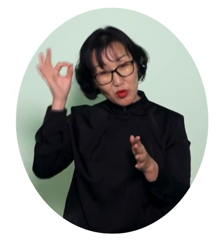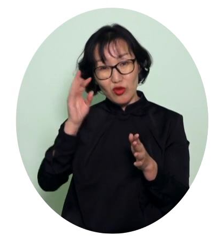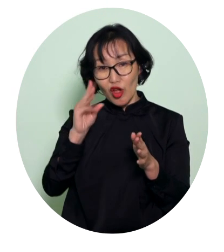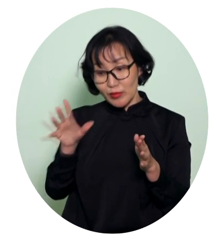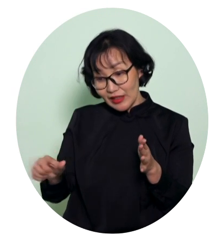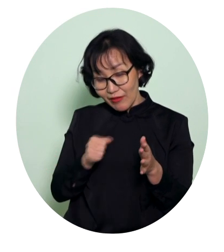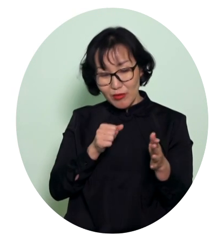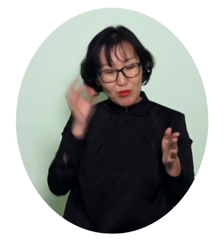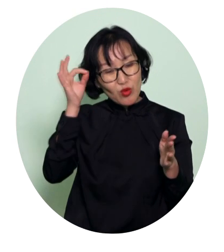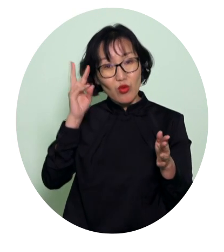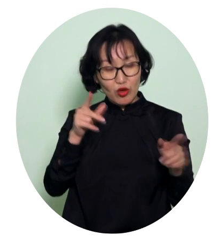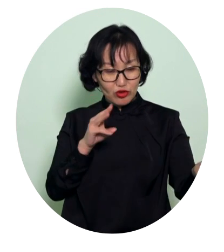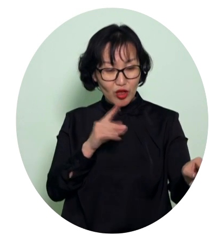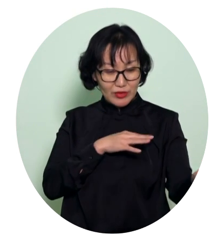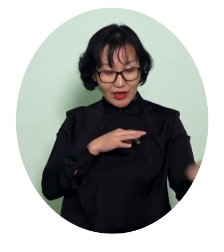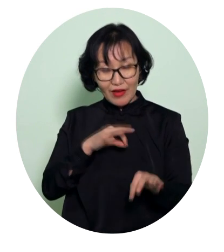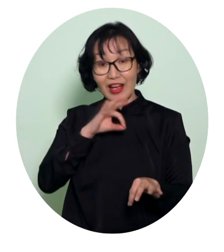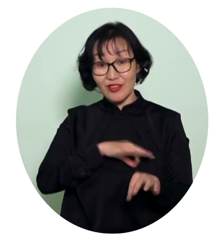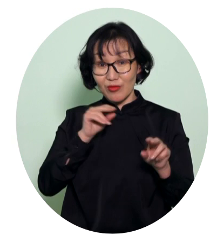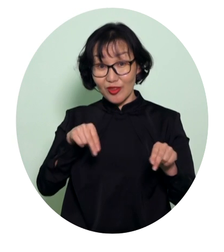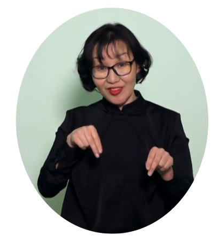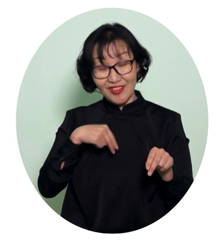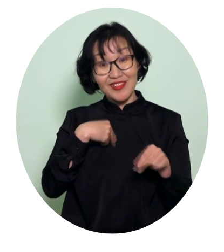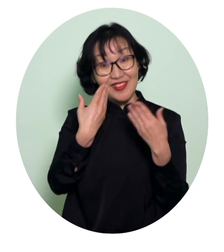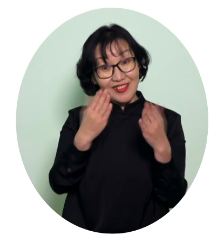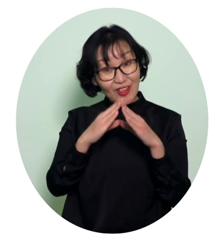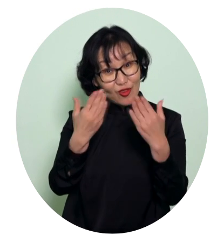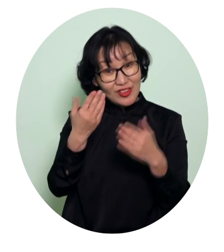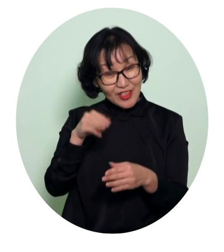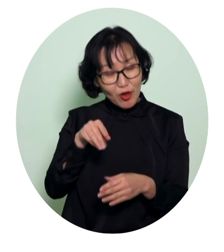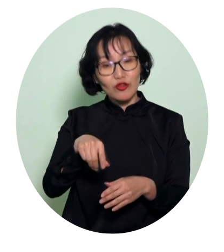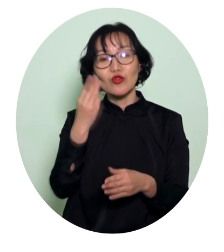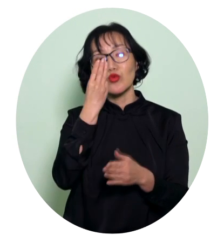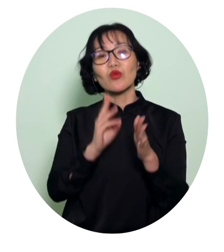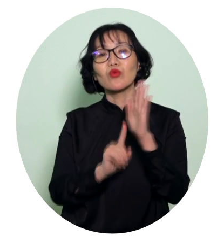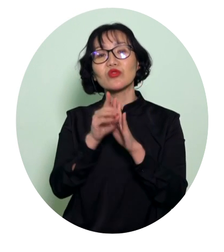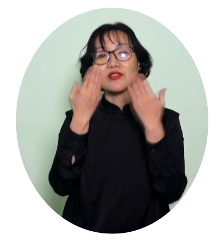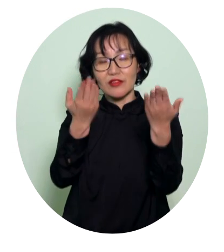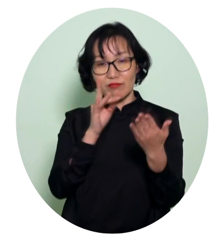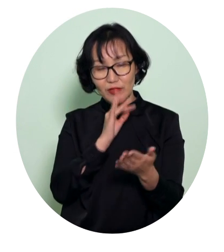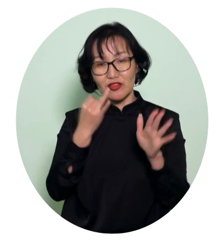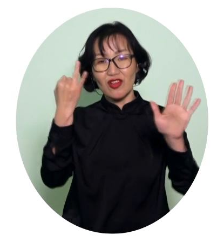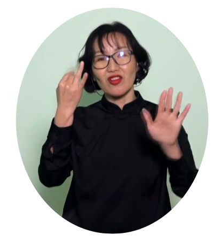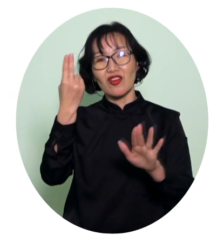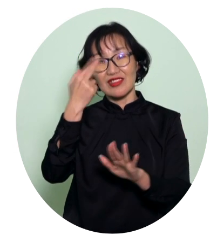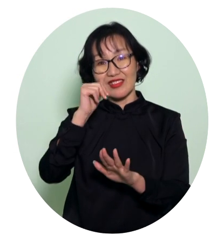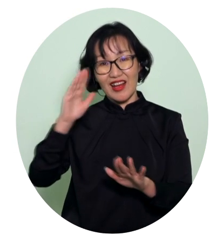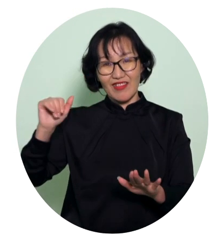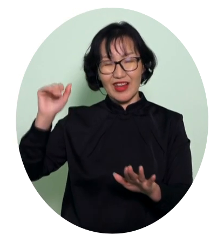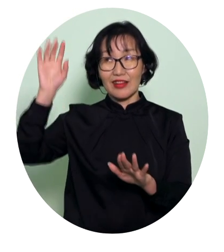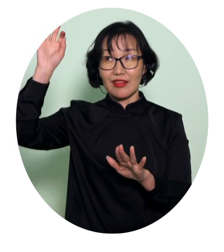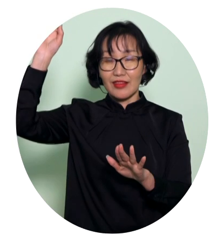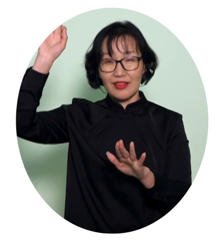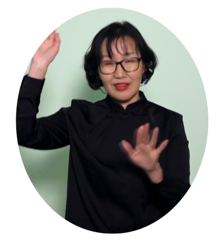мэддэггүй үгнүүдээ олж бичээрэй гэсэн байгаа. За ингээд цөмөрөө шүлгээ уншицгаая. Долоогийн даваа нар